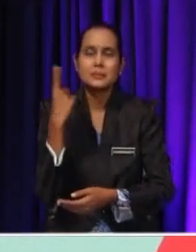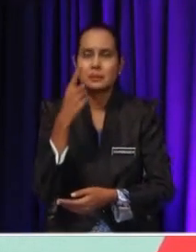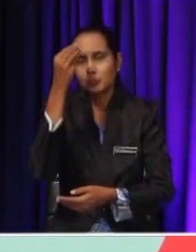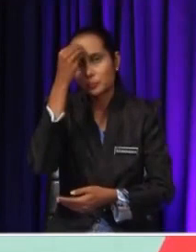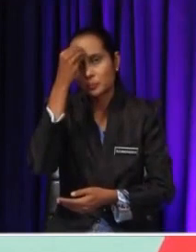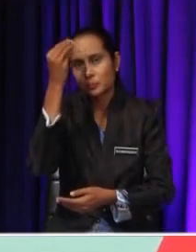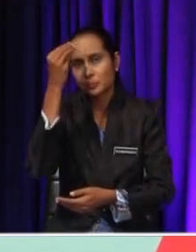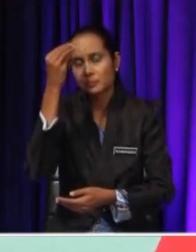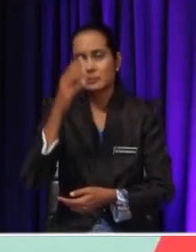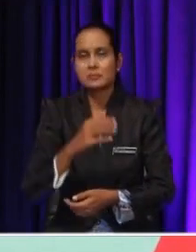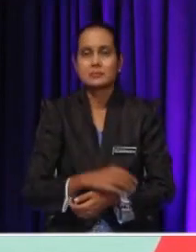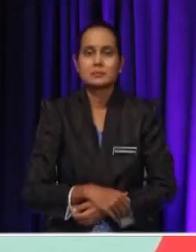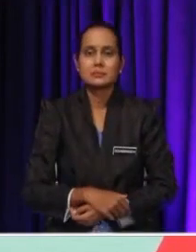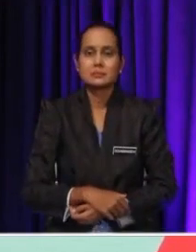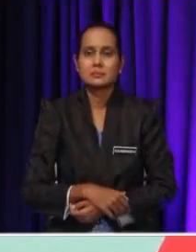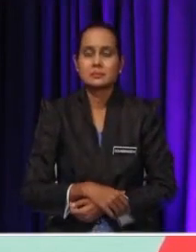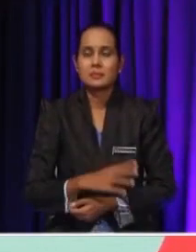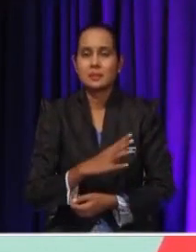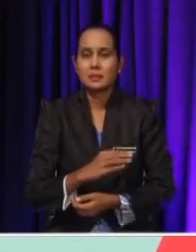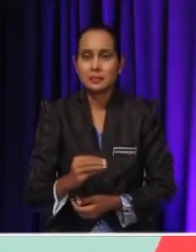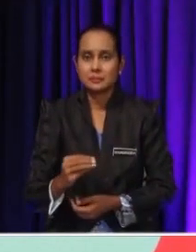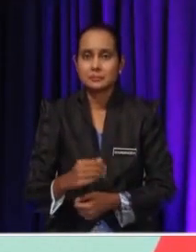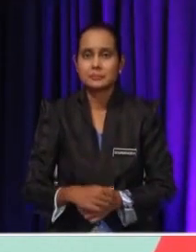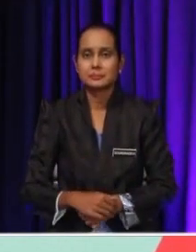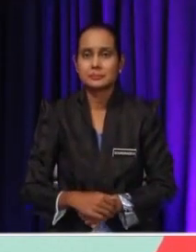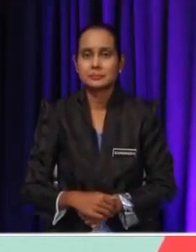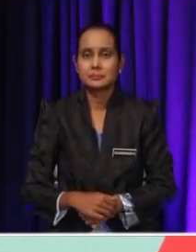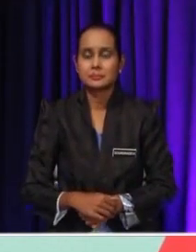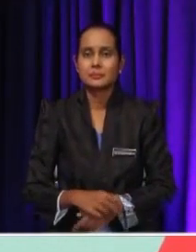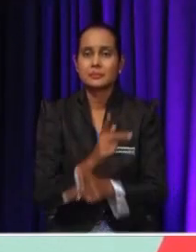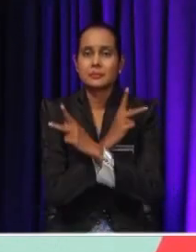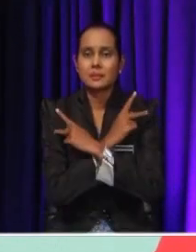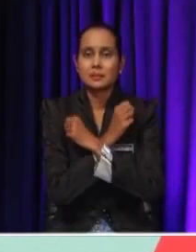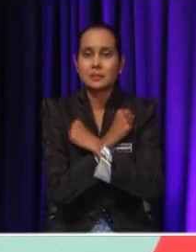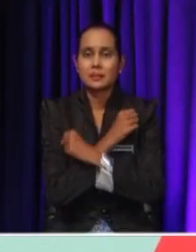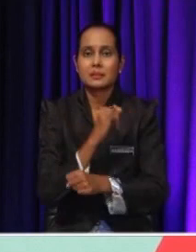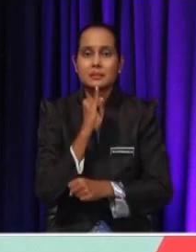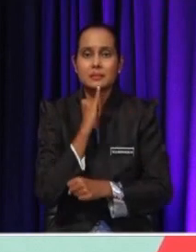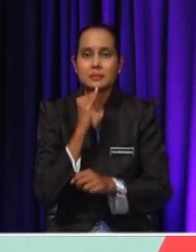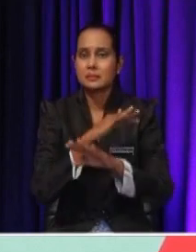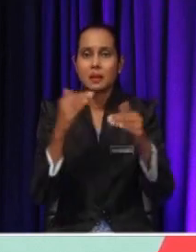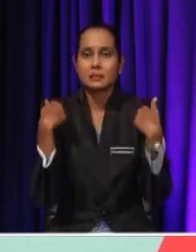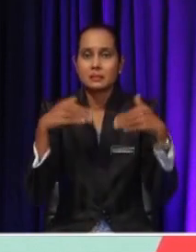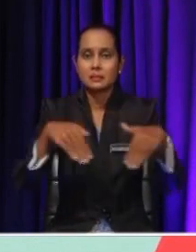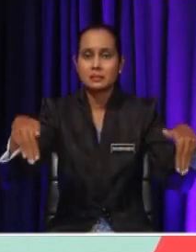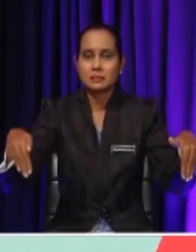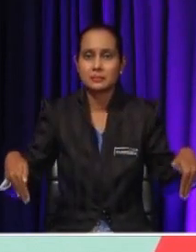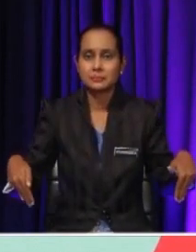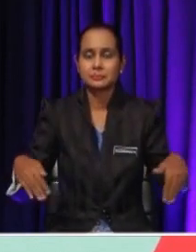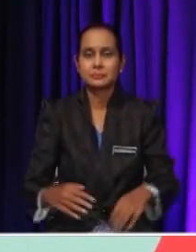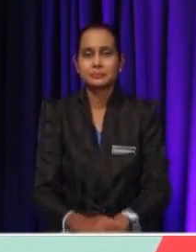Selain itu dalam saja ini digambarkan kasih saya bunda jadi sempat